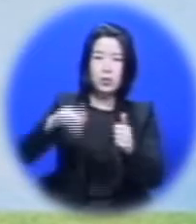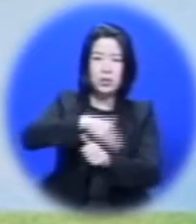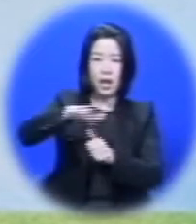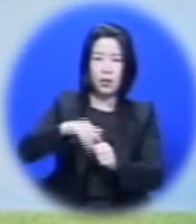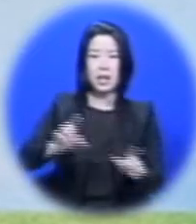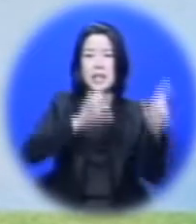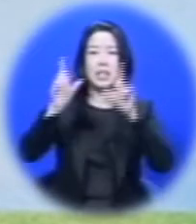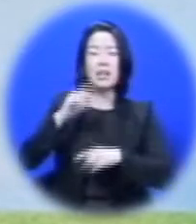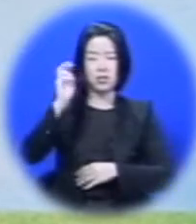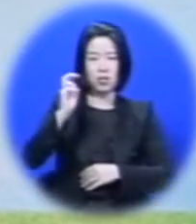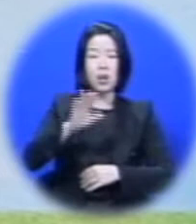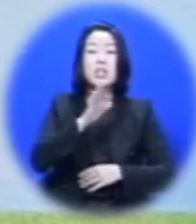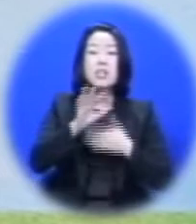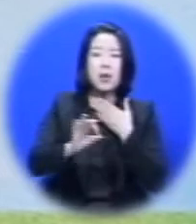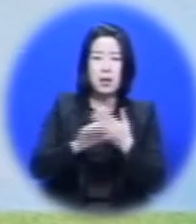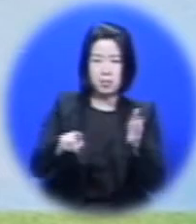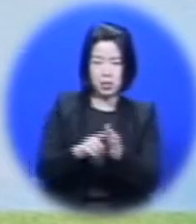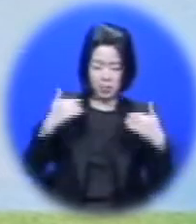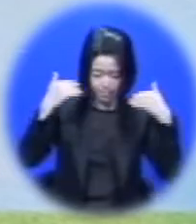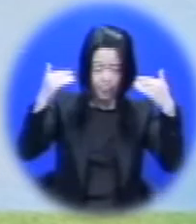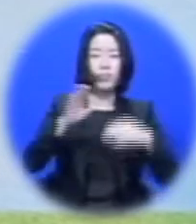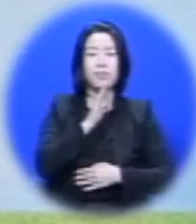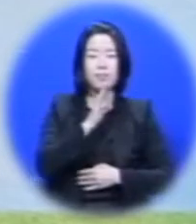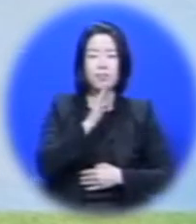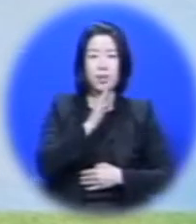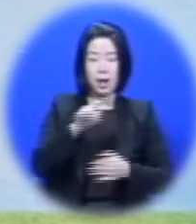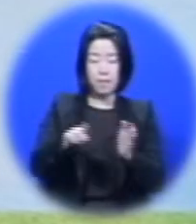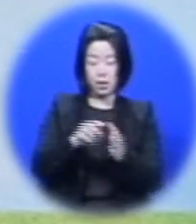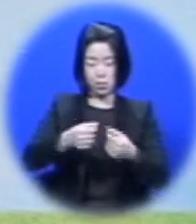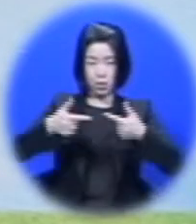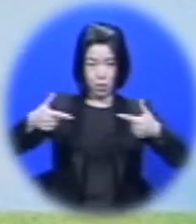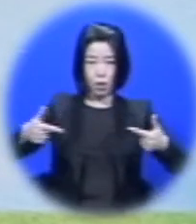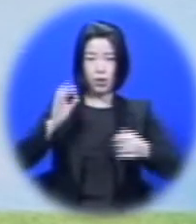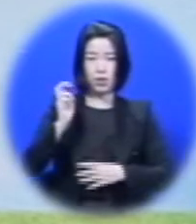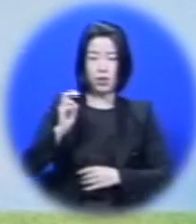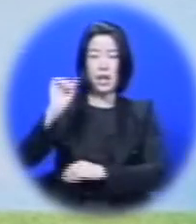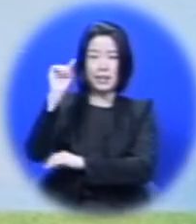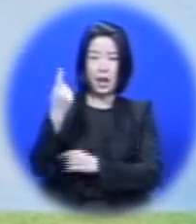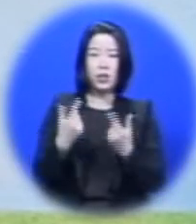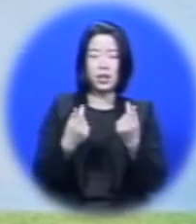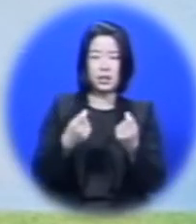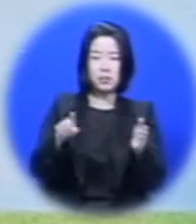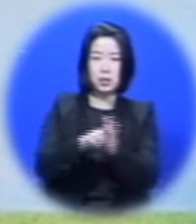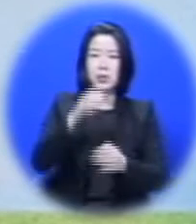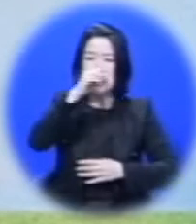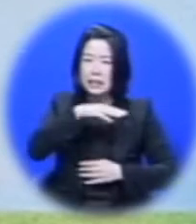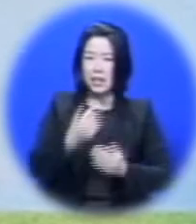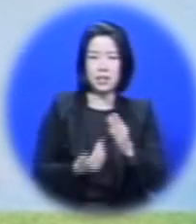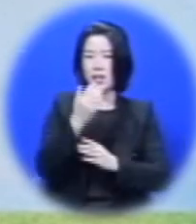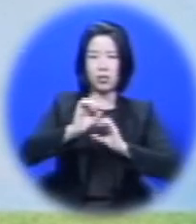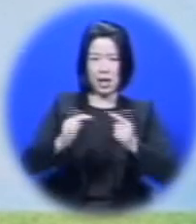겁니다. 그러면 믿음이 자라요. 믿음이 커집니다. 다윗과 같은 믿음이 그저 생기는 믿음이